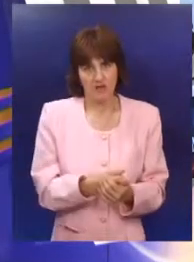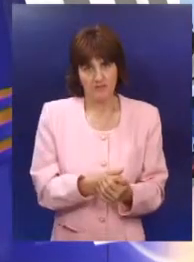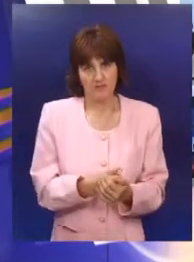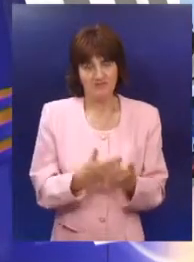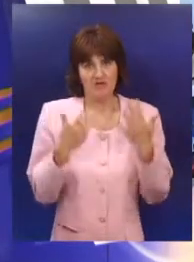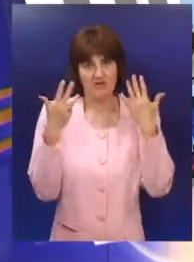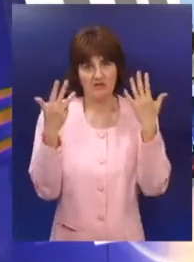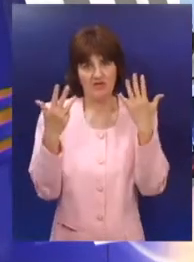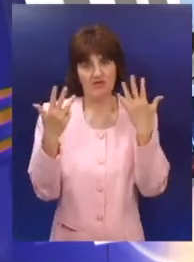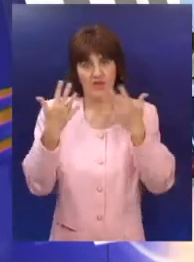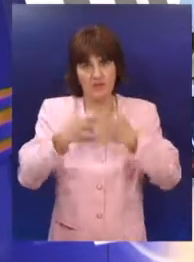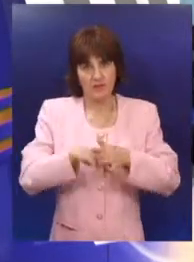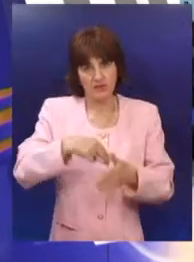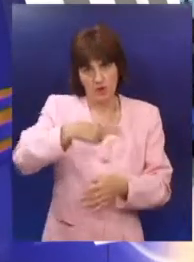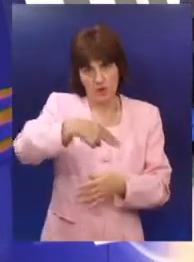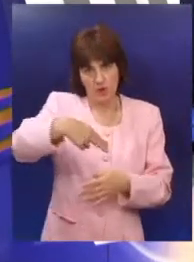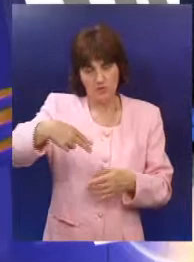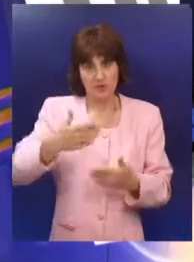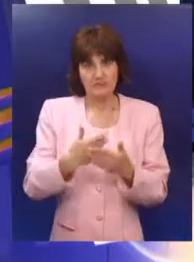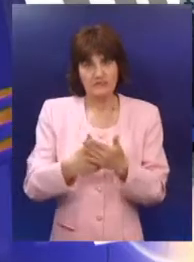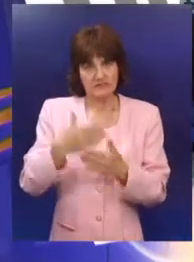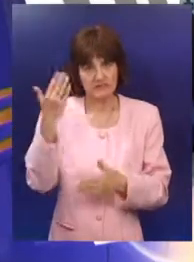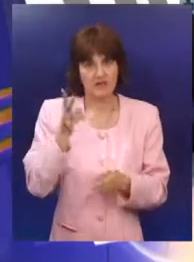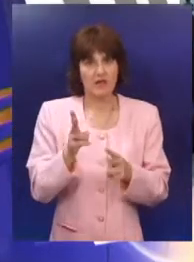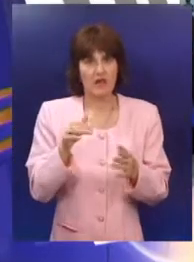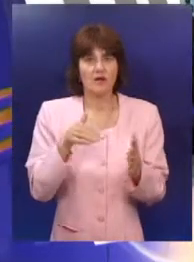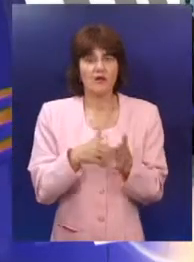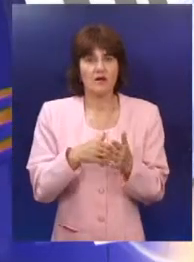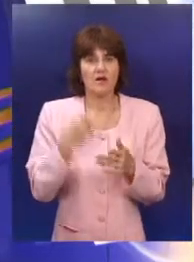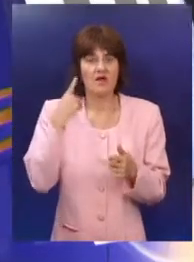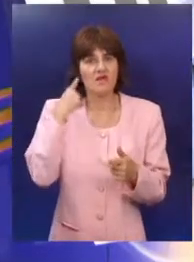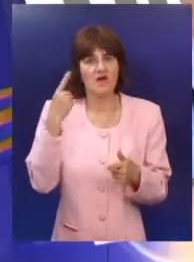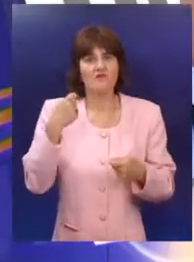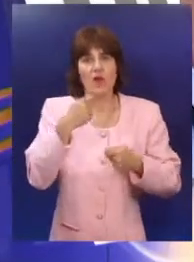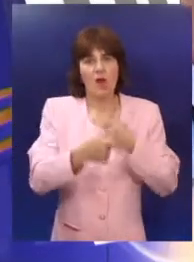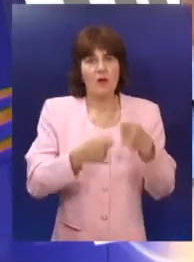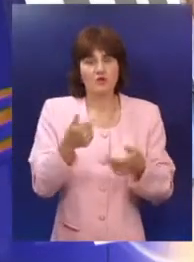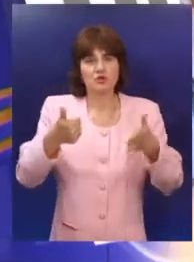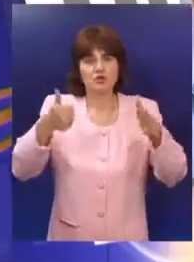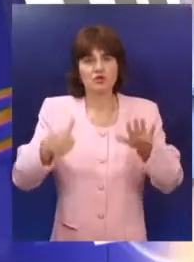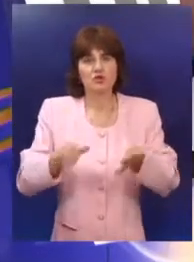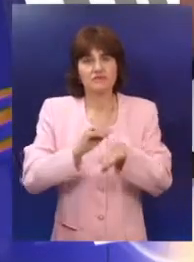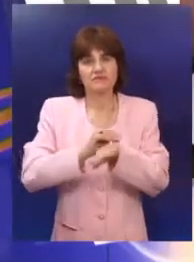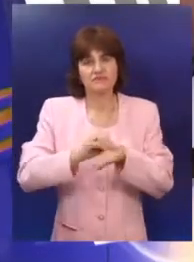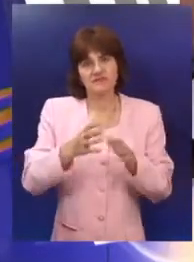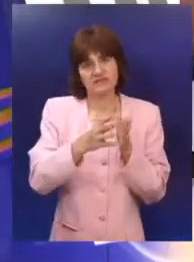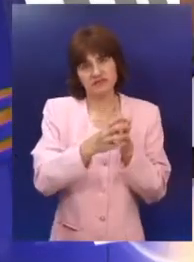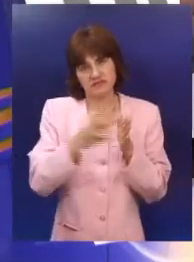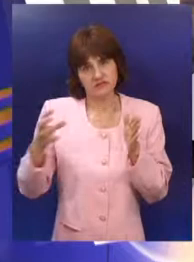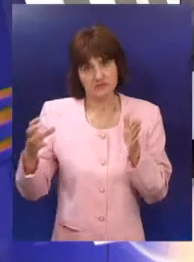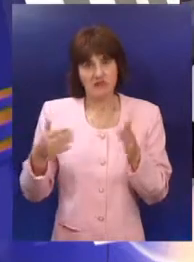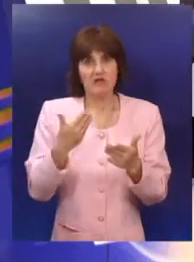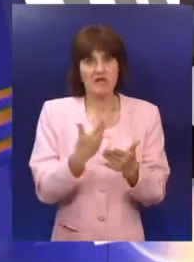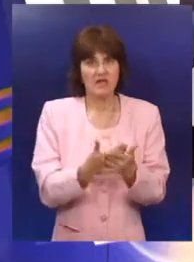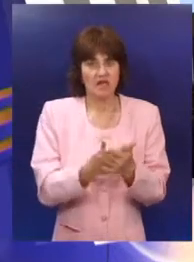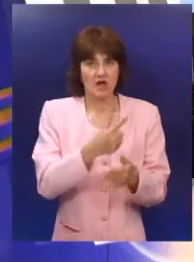Predstavnici 9 subotičkih preduzeća danas su potpisali ugovor sa gradom o sprovođenju javnih radova u narednih 6 meseci. Ovim